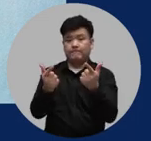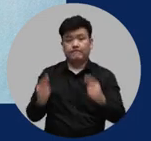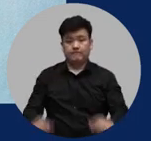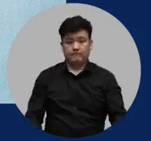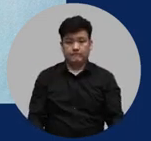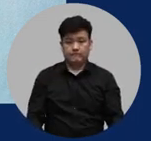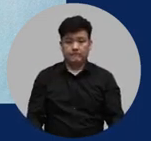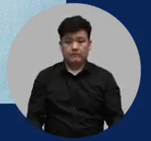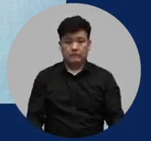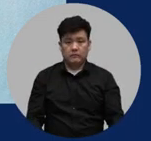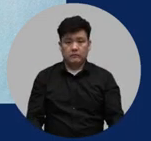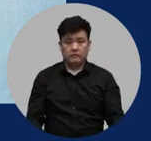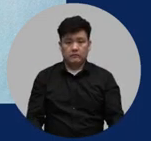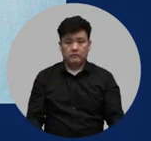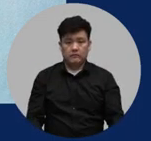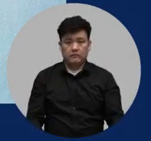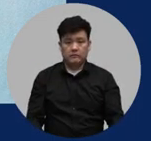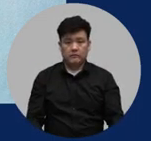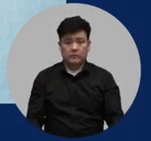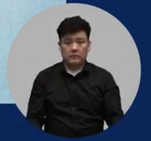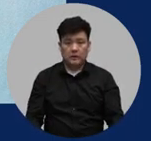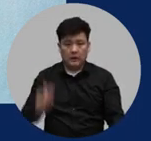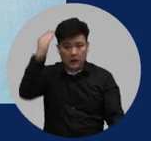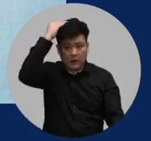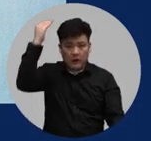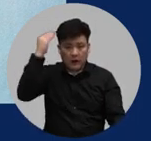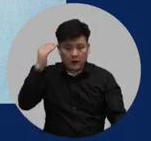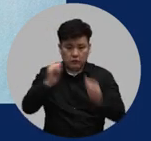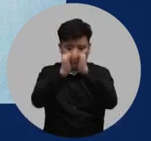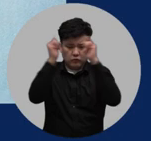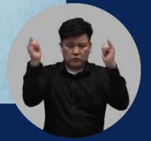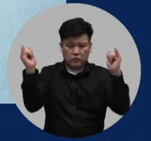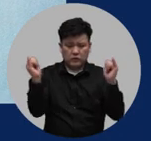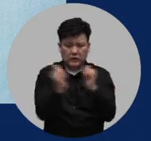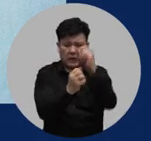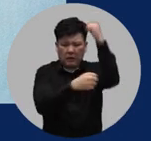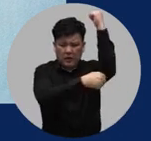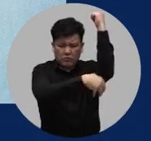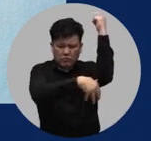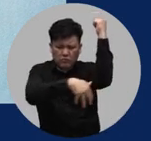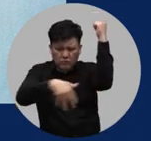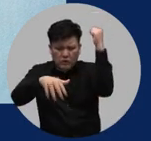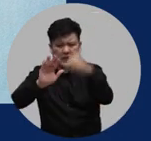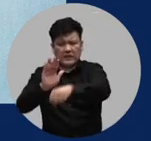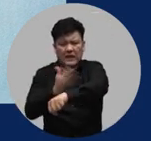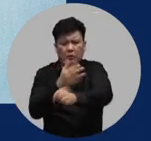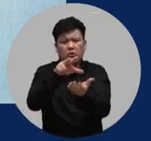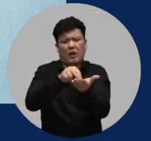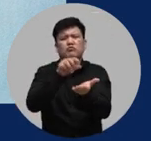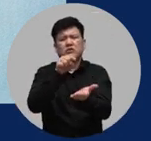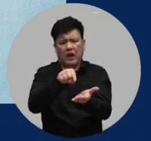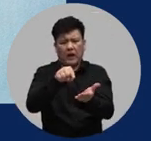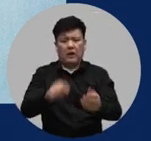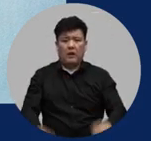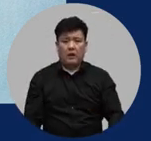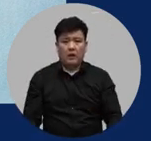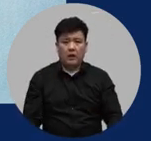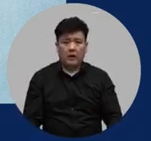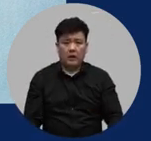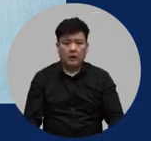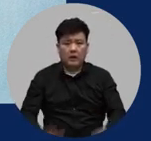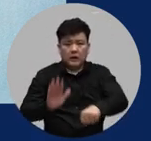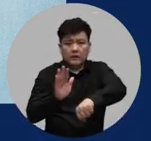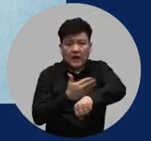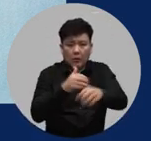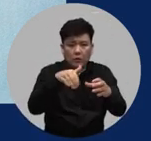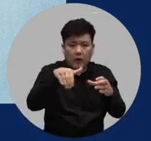아닙니다. 오랫동안 우리 사회에 뿌리 박혀온 잘못된 인식이 만든 사회적 문제입니다. 경직된 조직